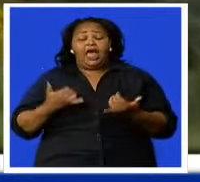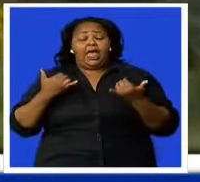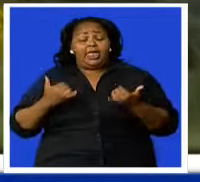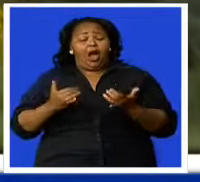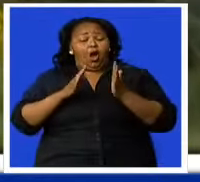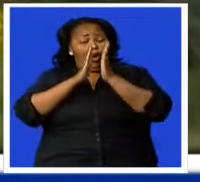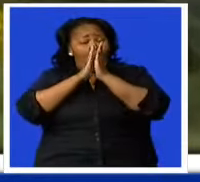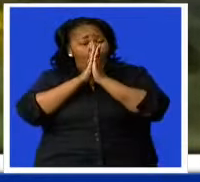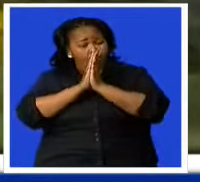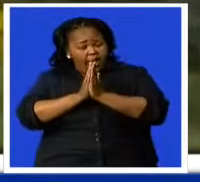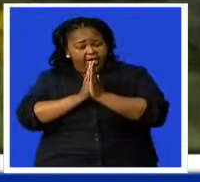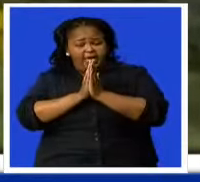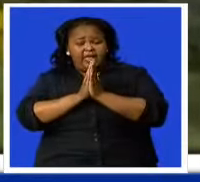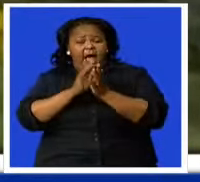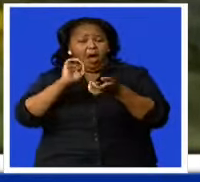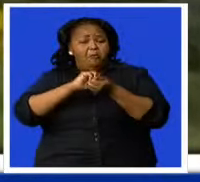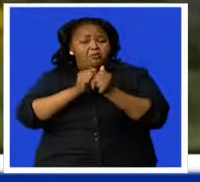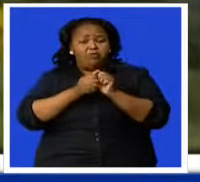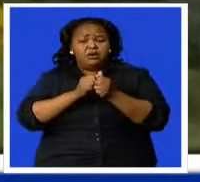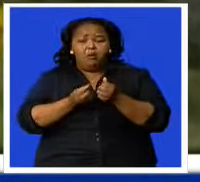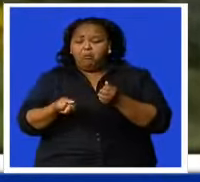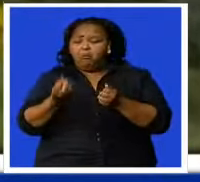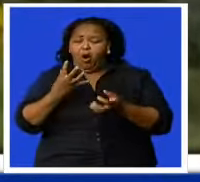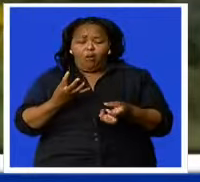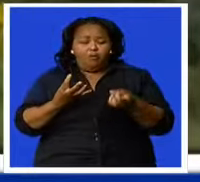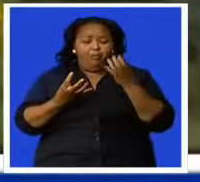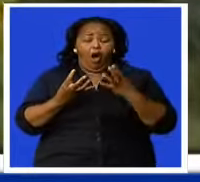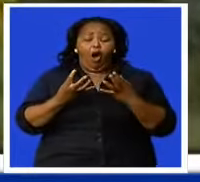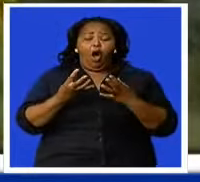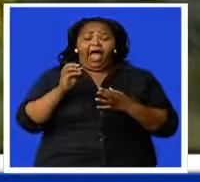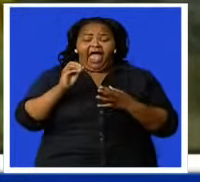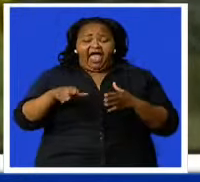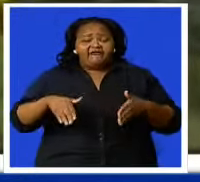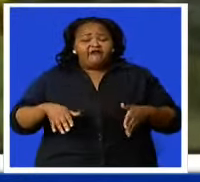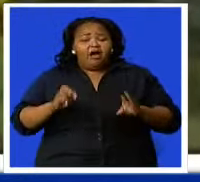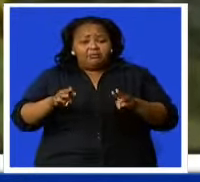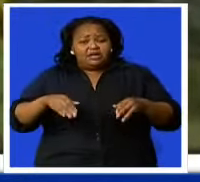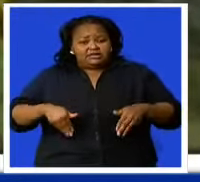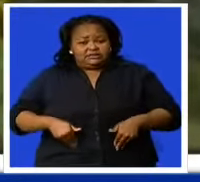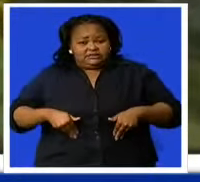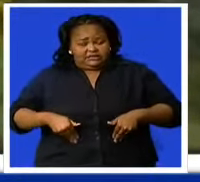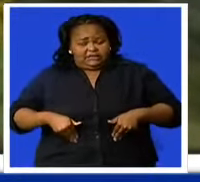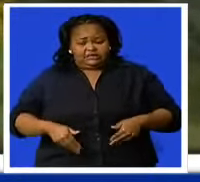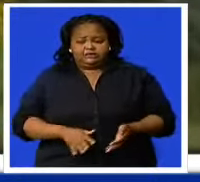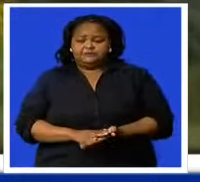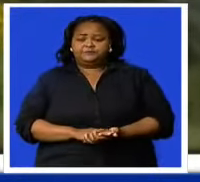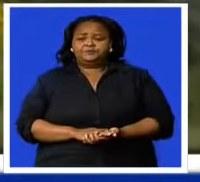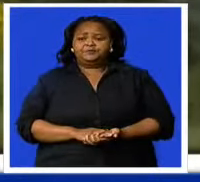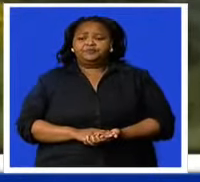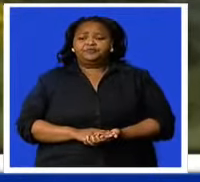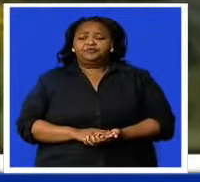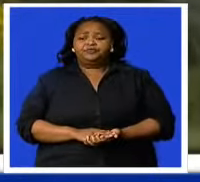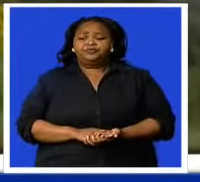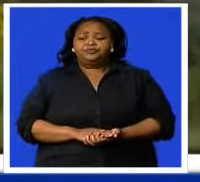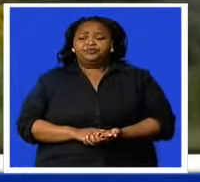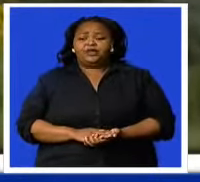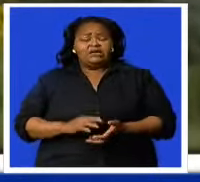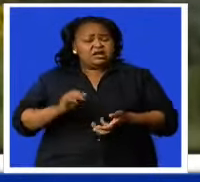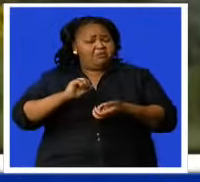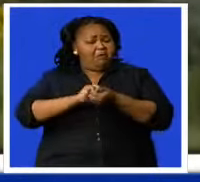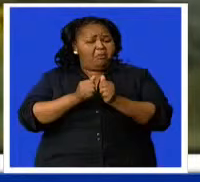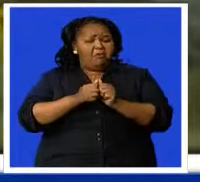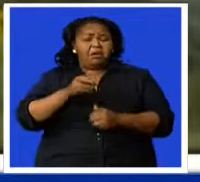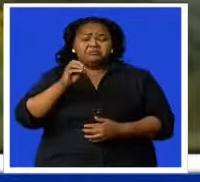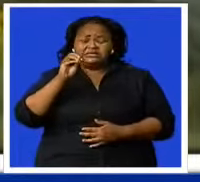timo leti sivelelako endzaweni yakhona la kahlathi. Kunetimo lesitibonako leti